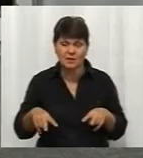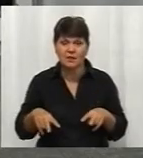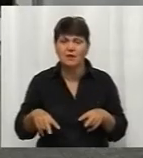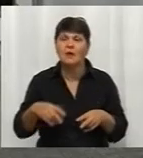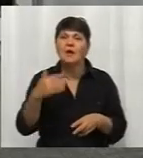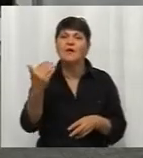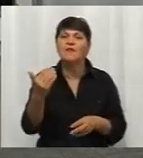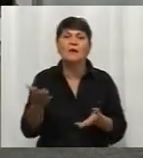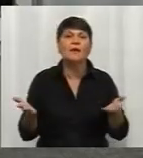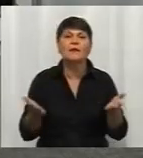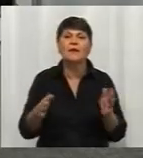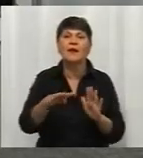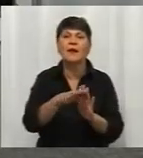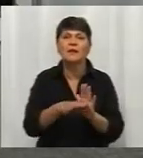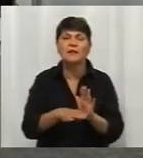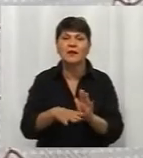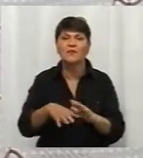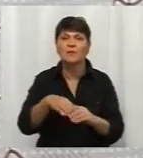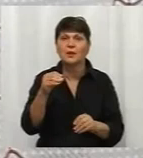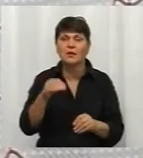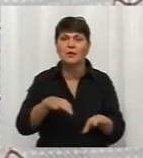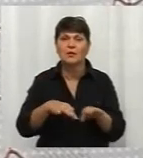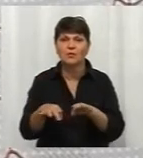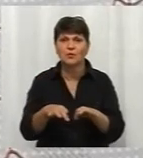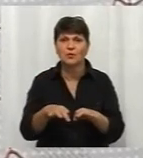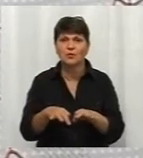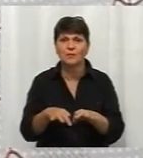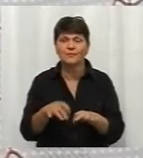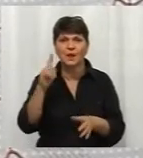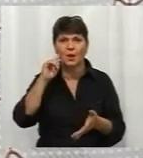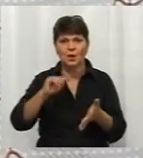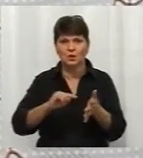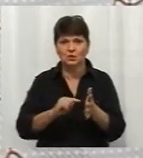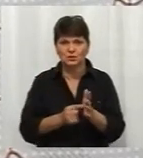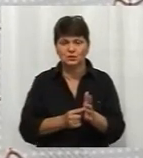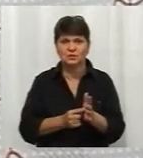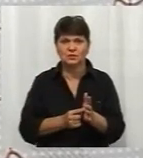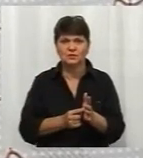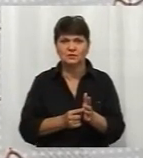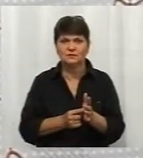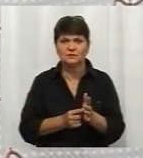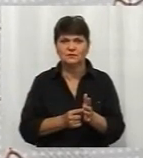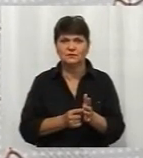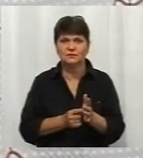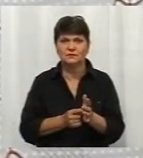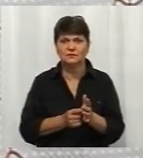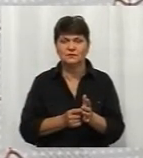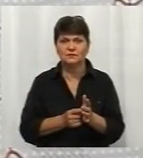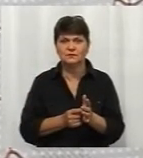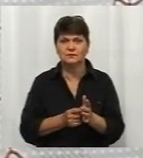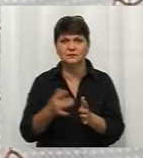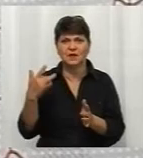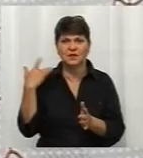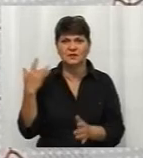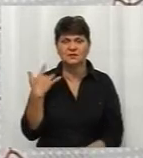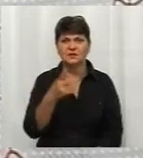обирали вулиці, які будете перевіряти? Доцільності проводити даний захід на вулиці Князів Коріотовича немає, тому що геометричні